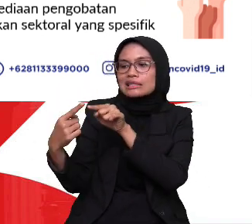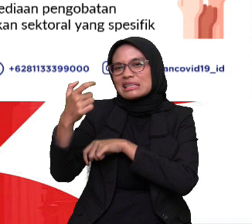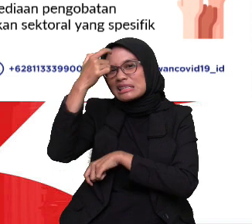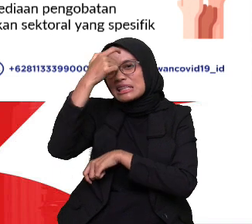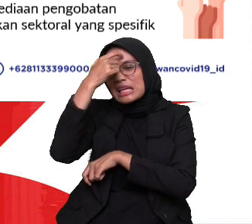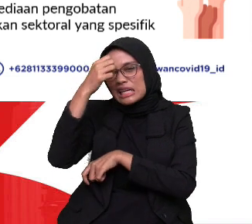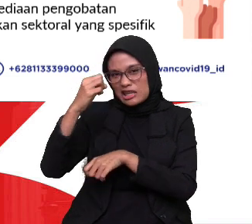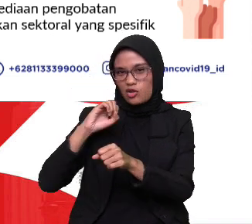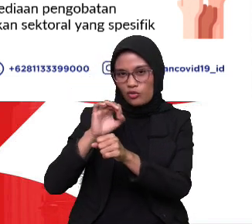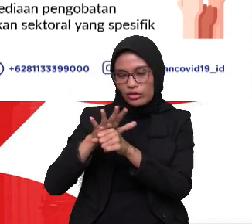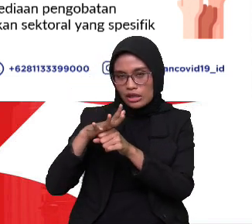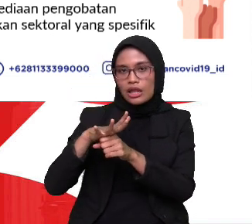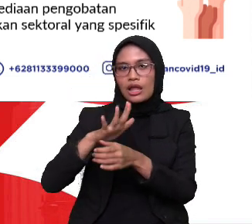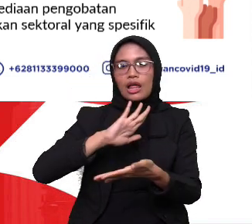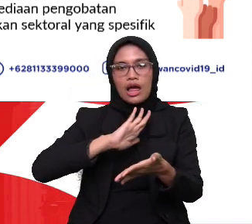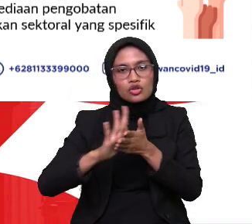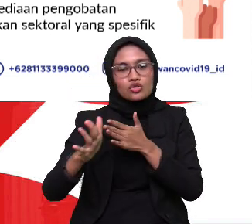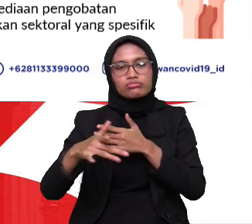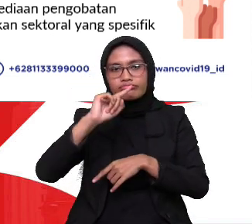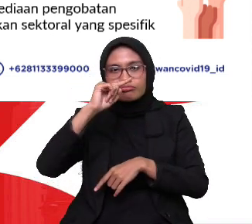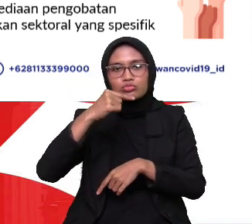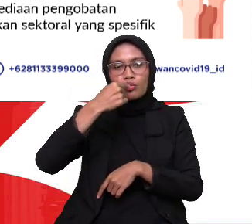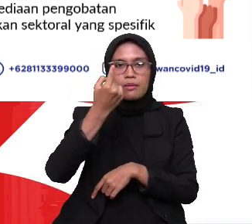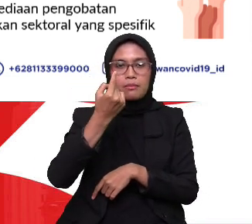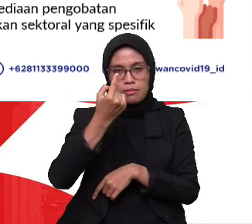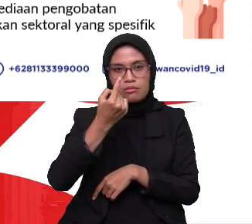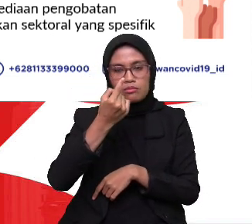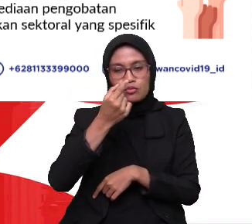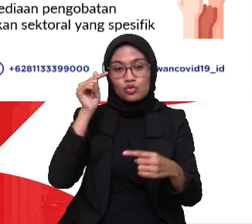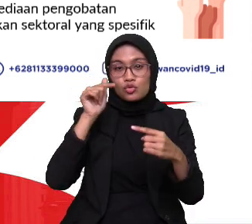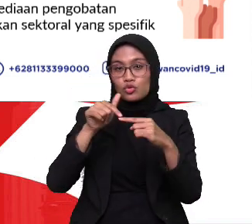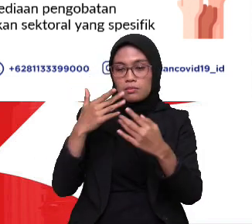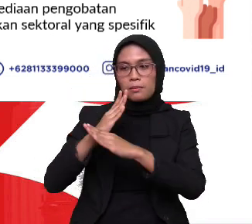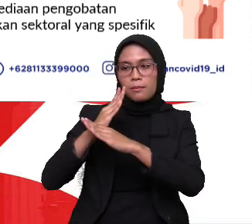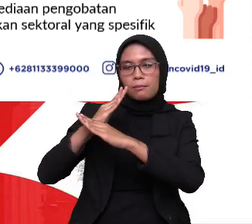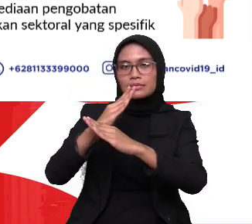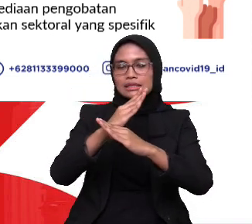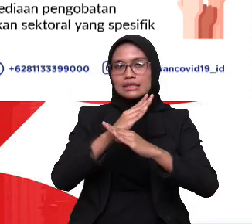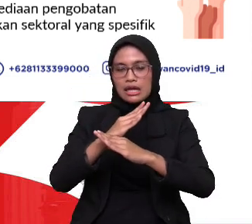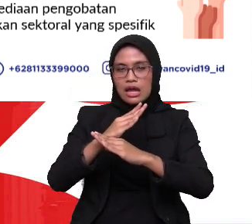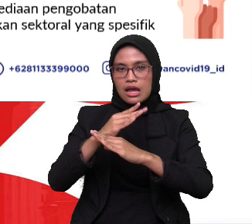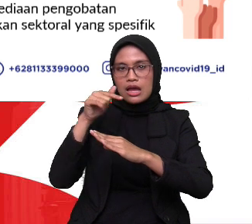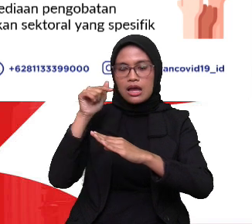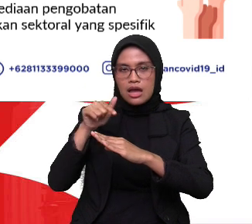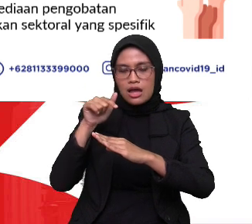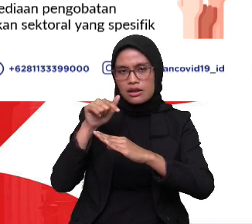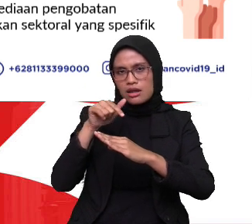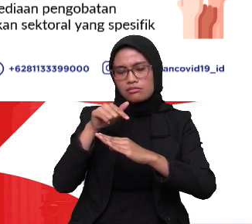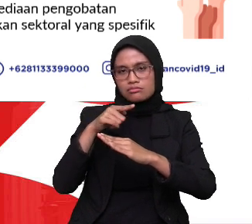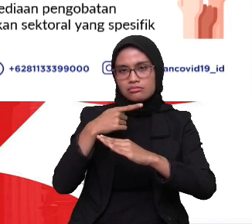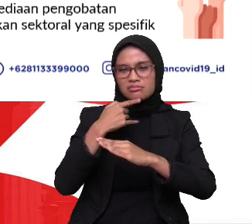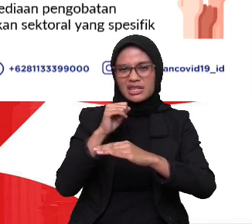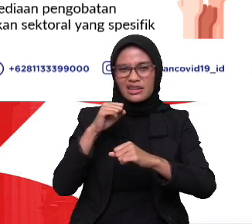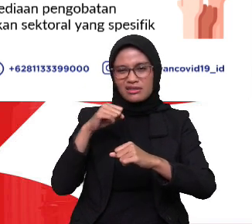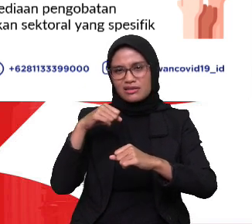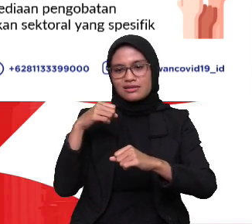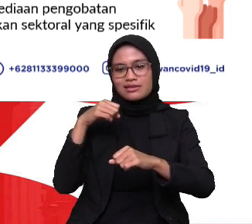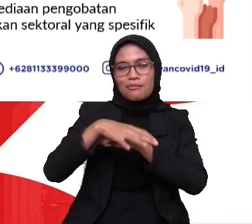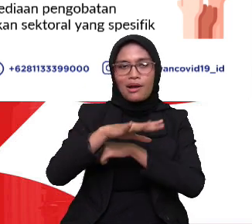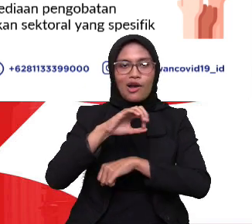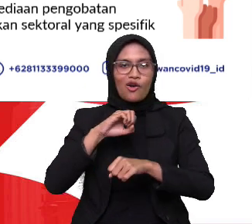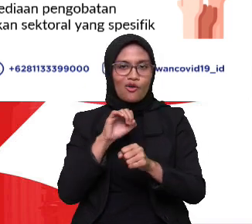pengobatan saat sakit dan pasca sembuh untuk mencegah efek samping coffee 19 atau long kofic yang